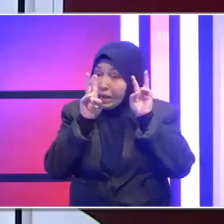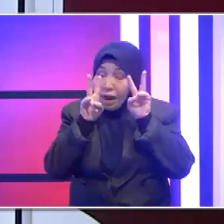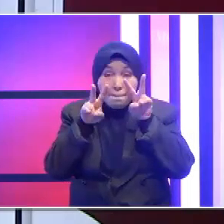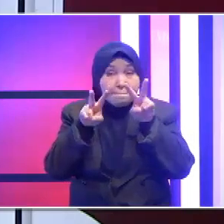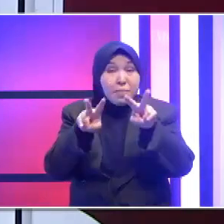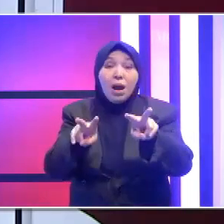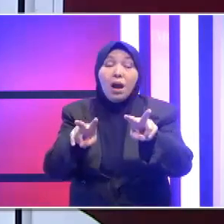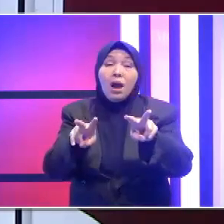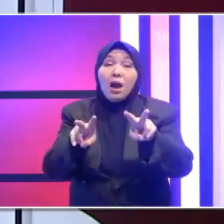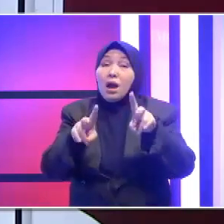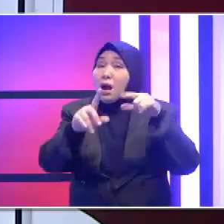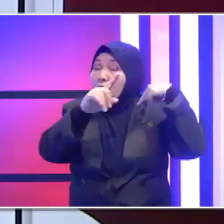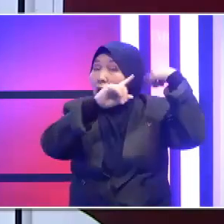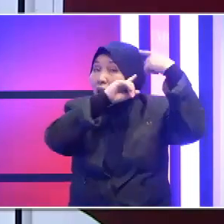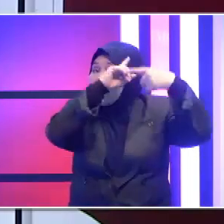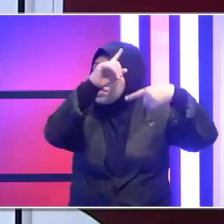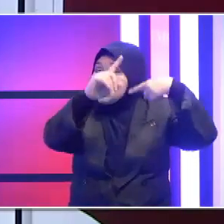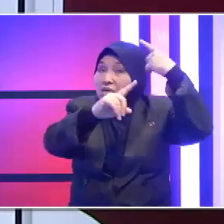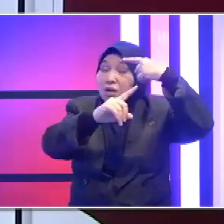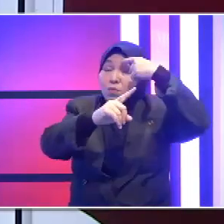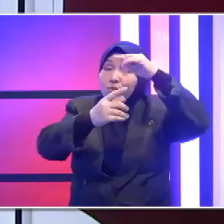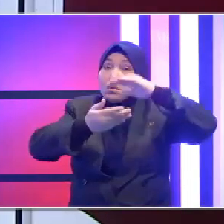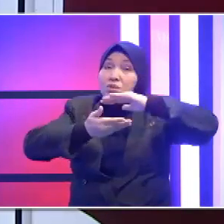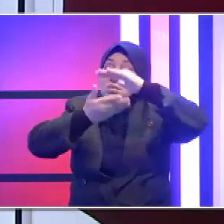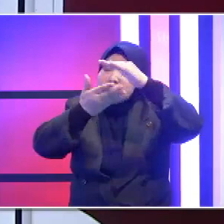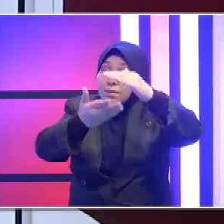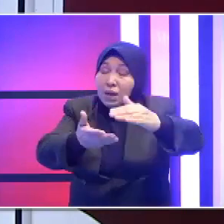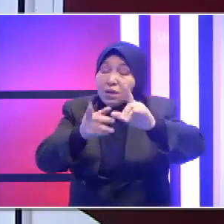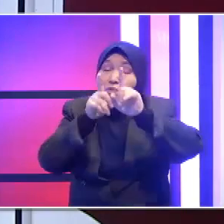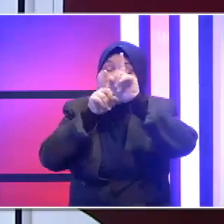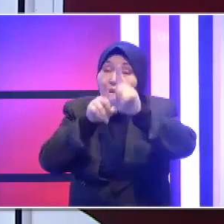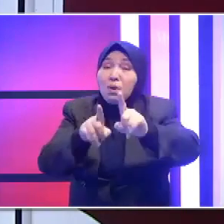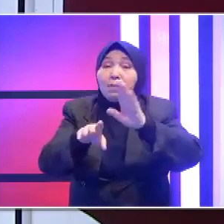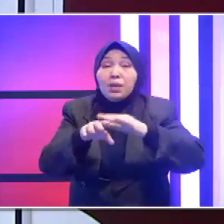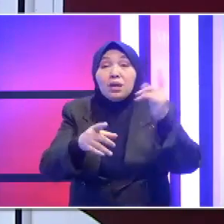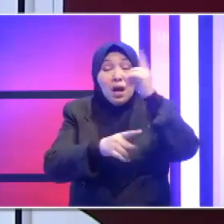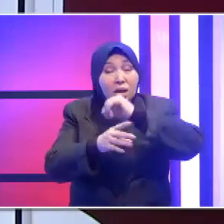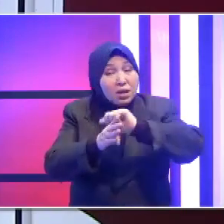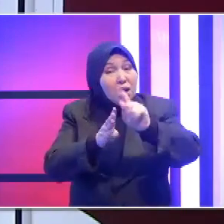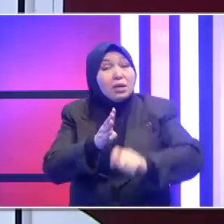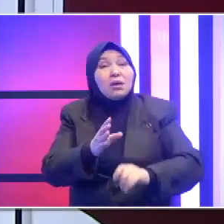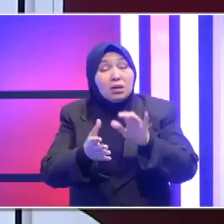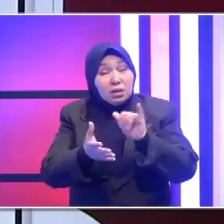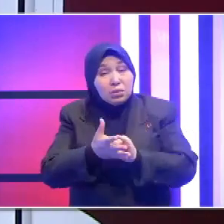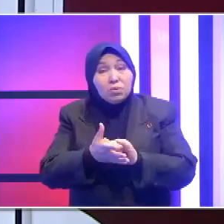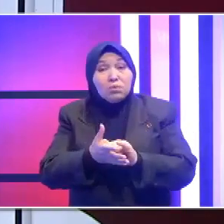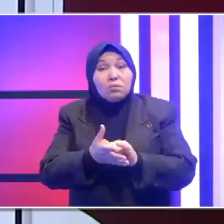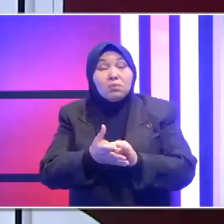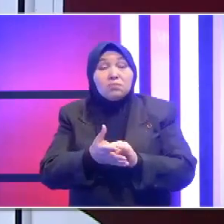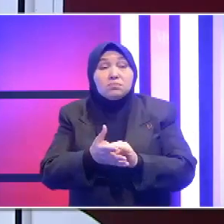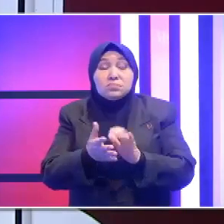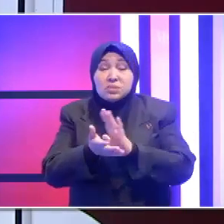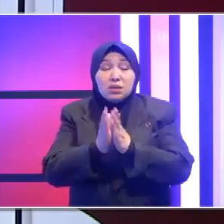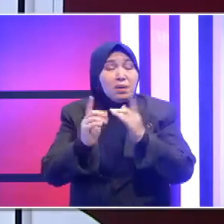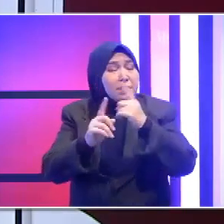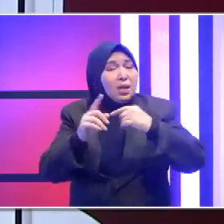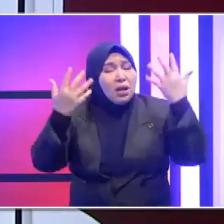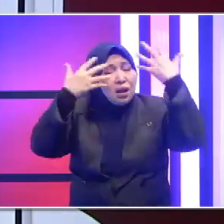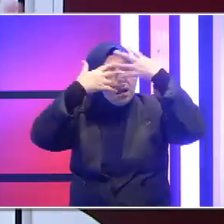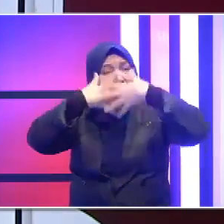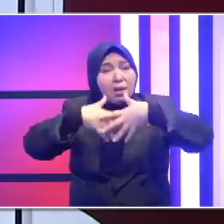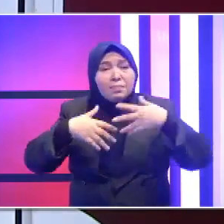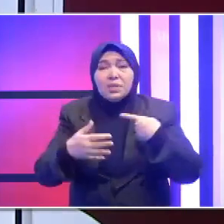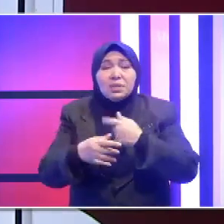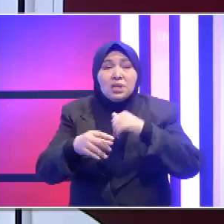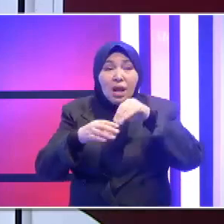eh alasan untuk disampaikan pada hari itu vakum layette saadun sebenarnya bisa gelap kita